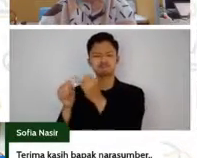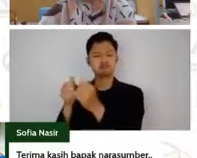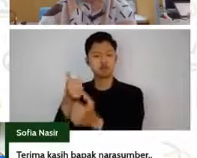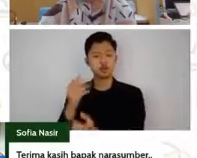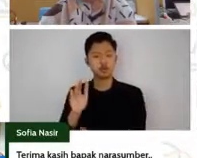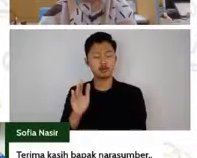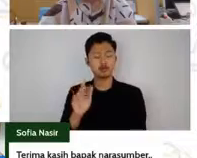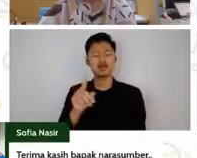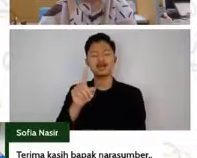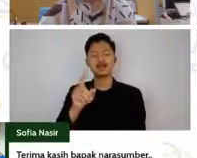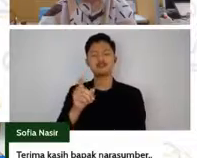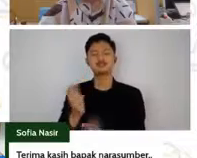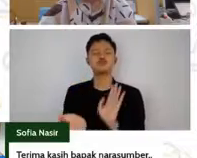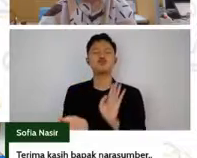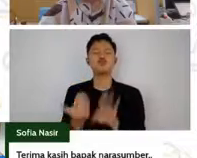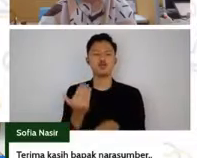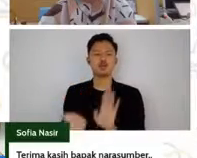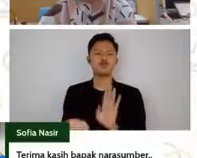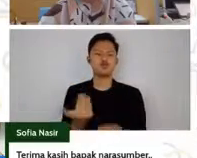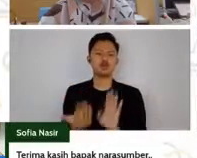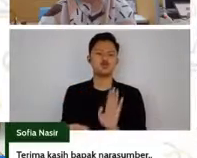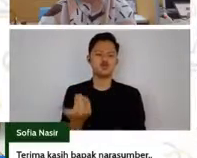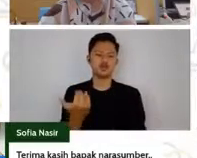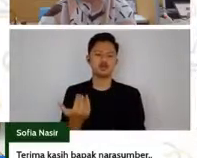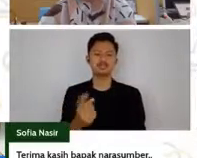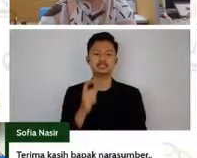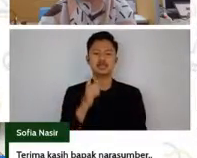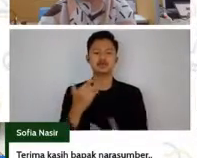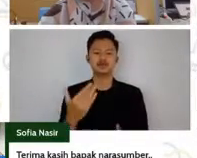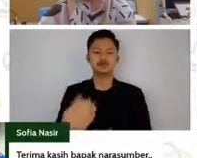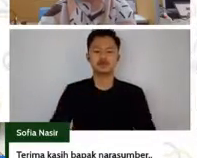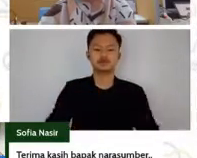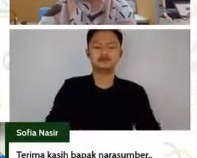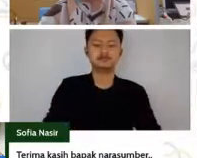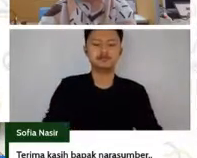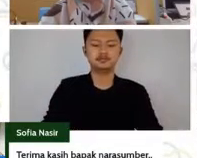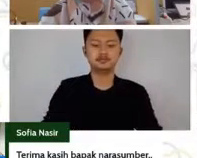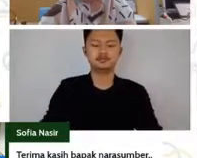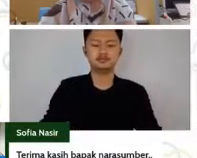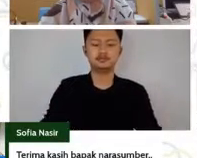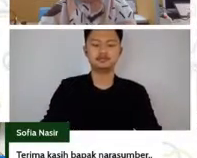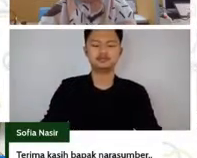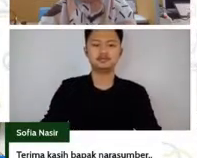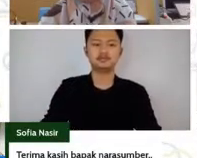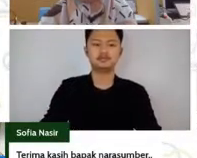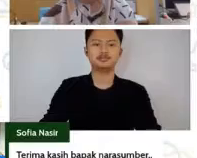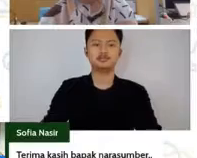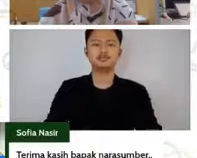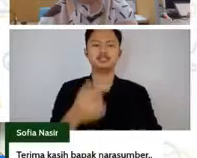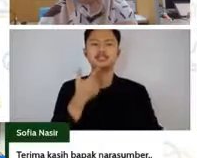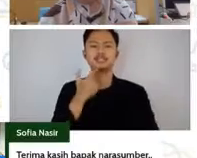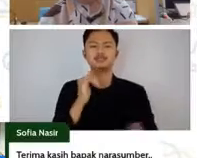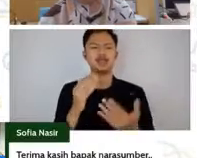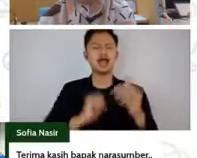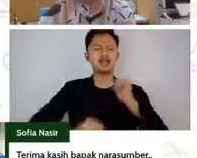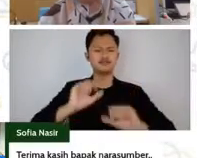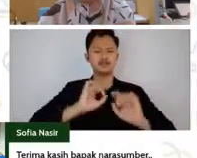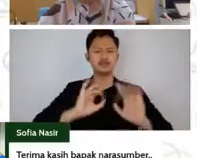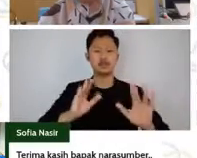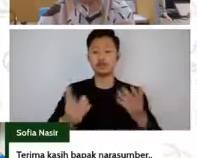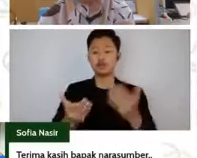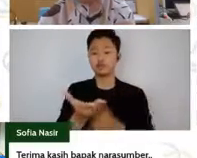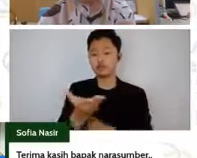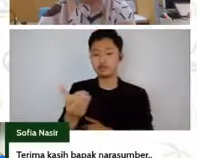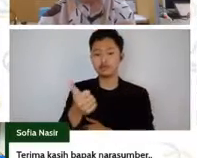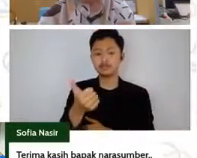Kita perlu ulang-ulang seperti itu dengan mungkin dengan kegiatan yang berbeda seperti itu. Jadi mereka juga bisa